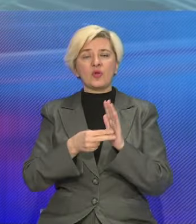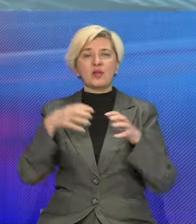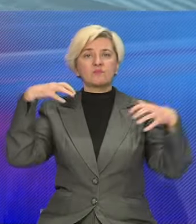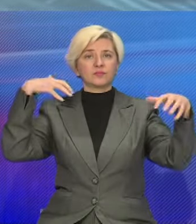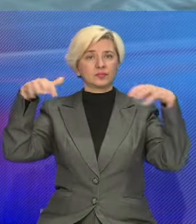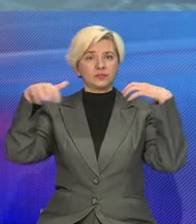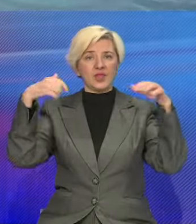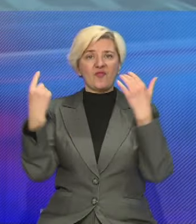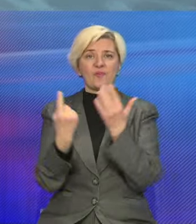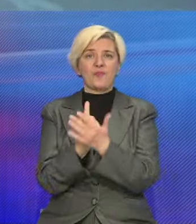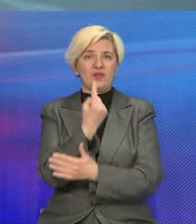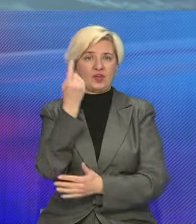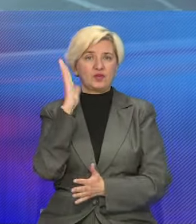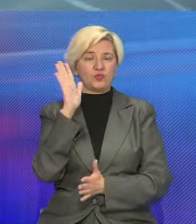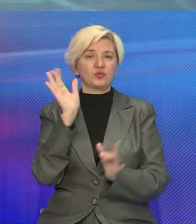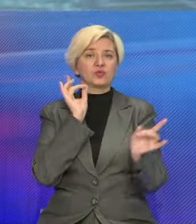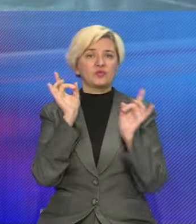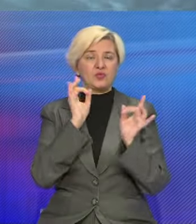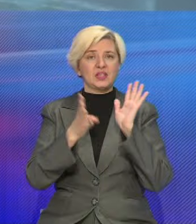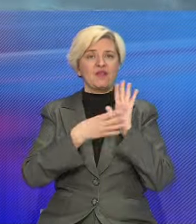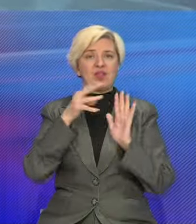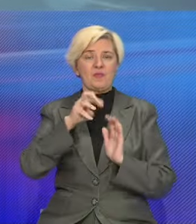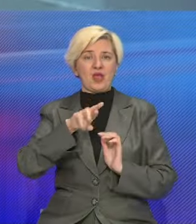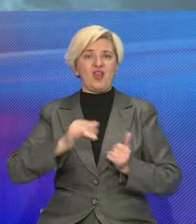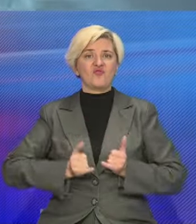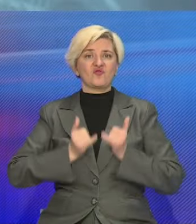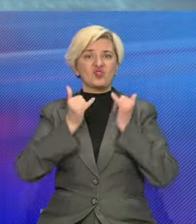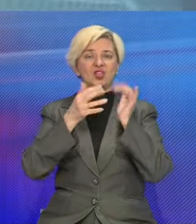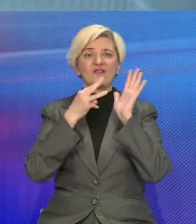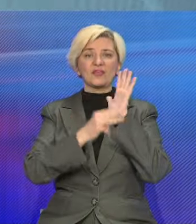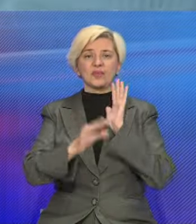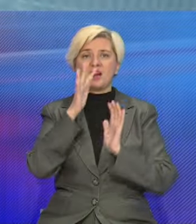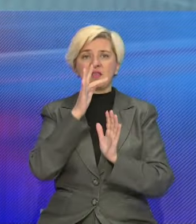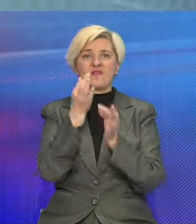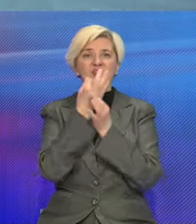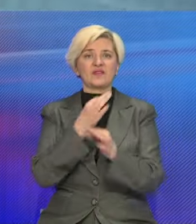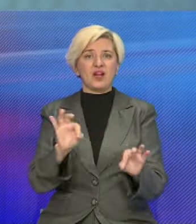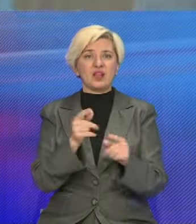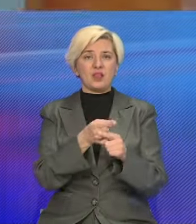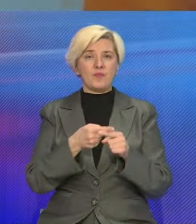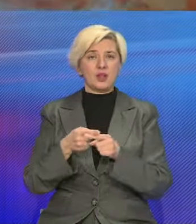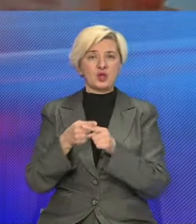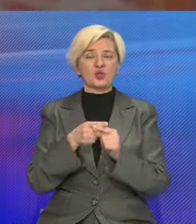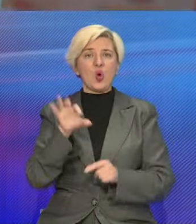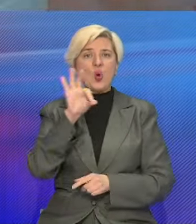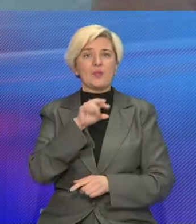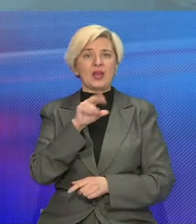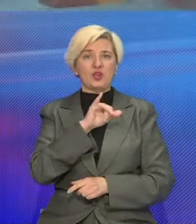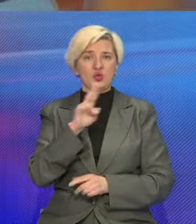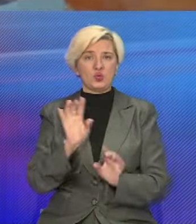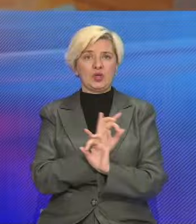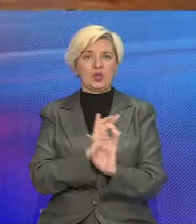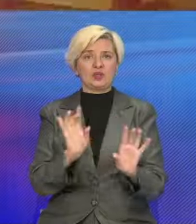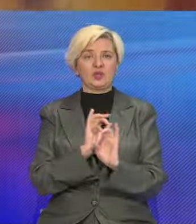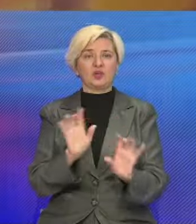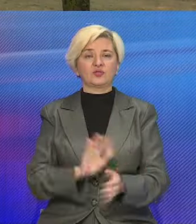першиню на новой званіцы прагучать 9 мая. У Гонар 80-ти годі в зваліні Білорусі. Вольга Пілянчук розкажем.